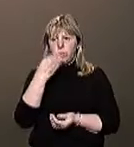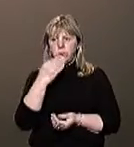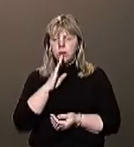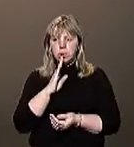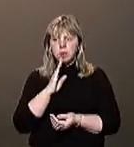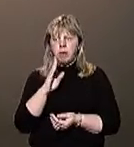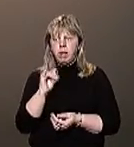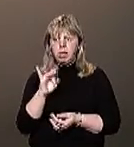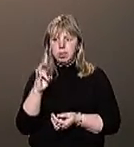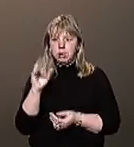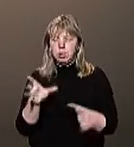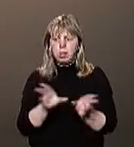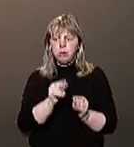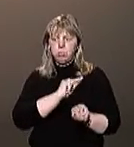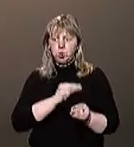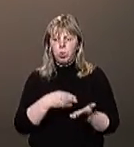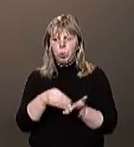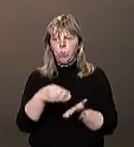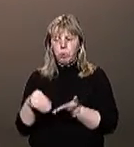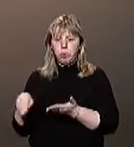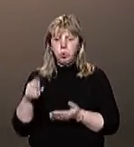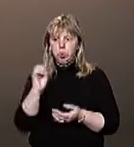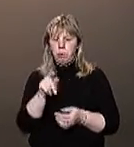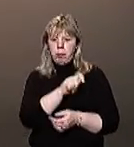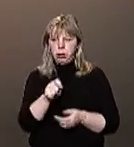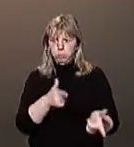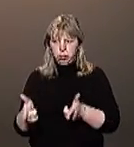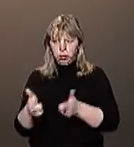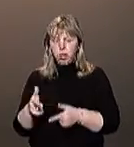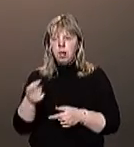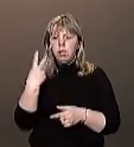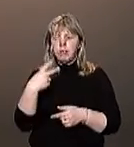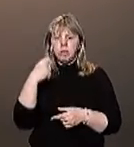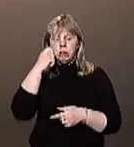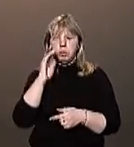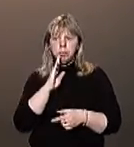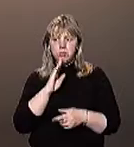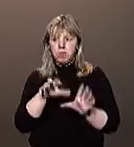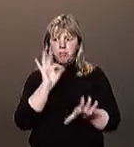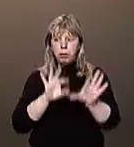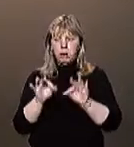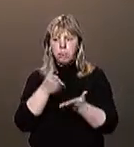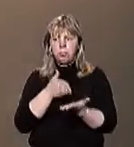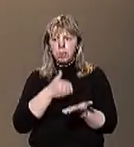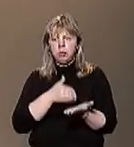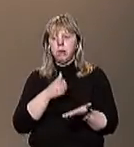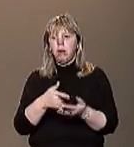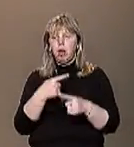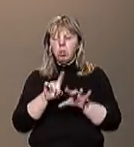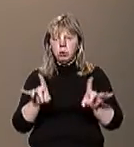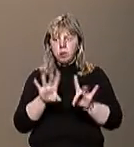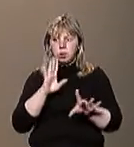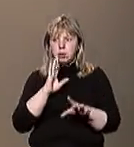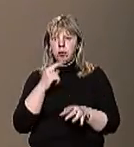Ужгородка Валентина Вереш разом з дочкою купують продукти до Великодня. 12-річна Віолетта обирає паску. Валентина Вереш